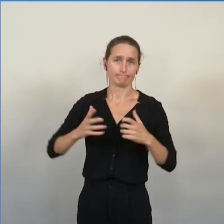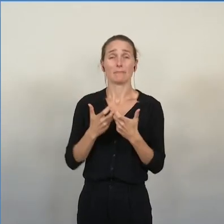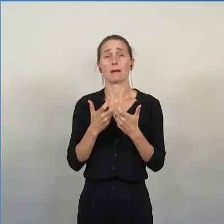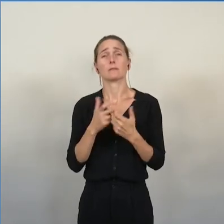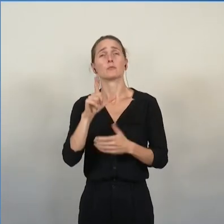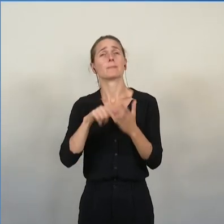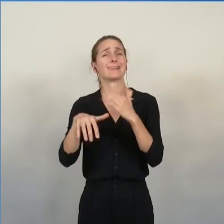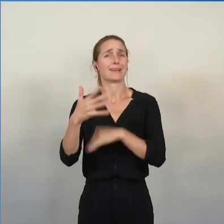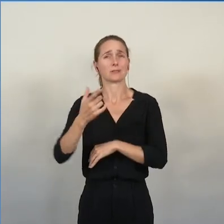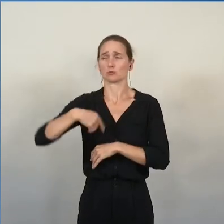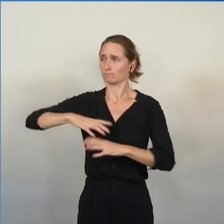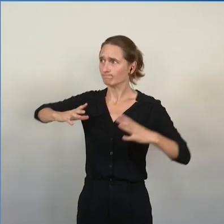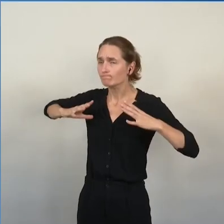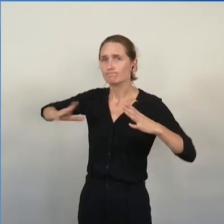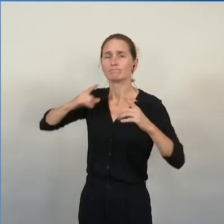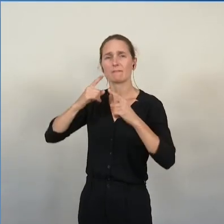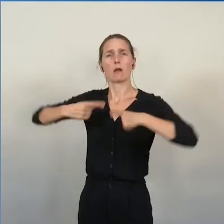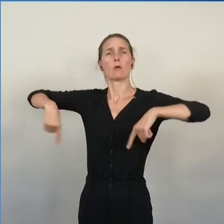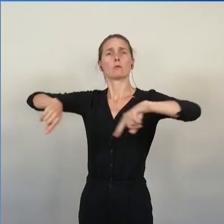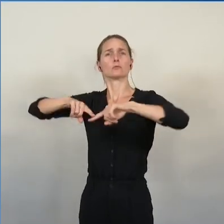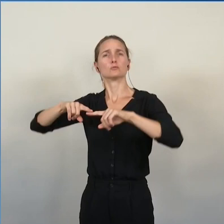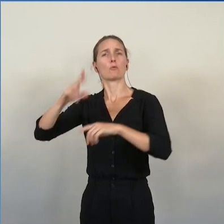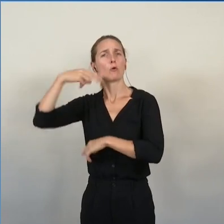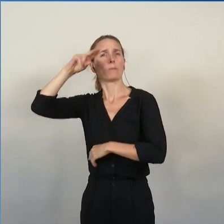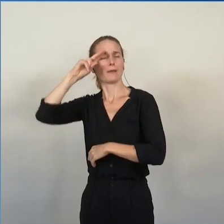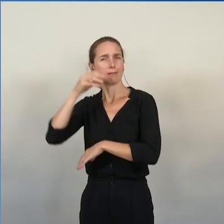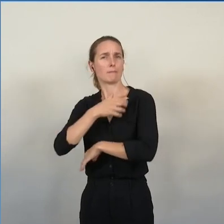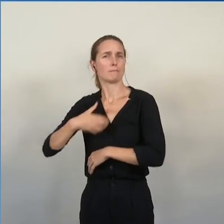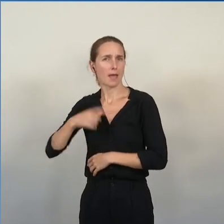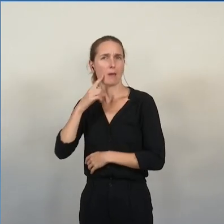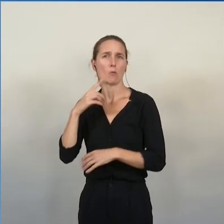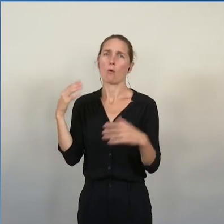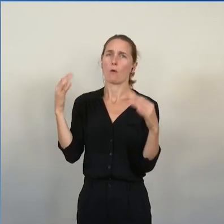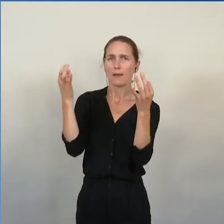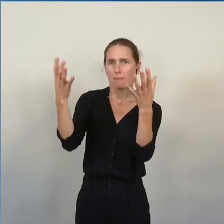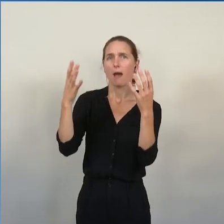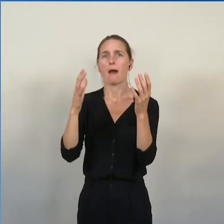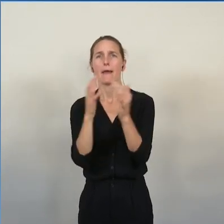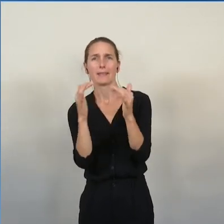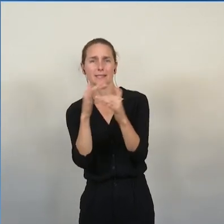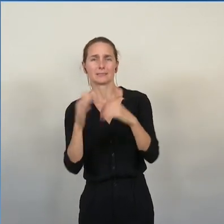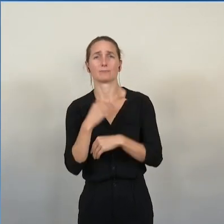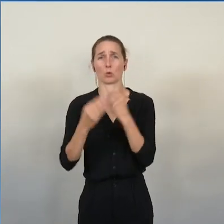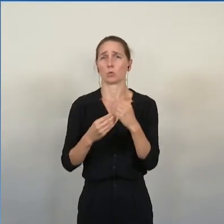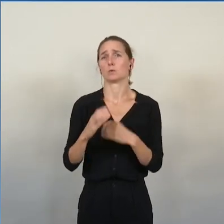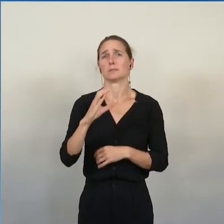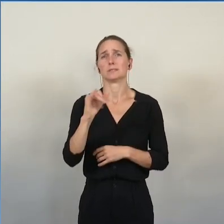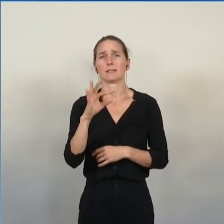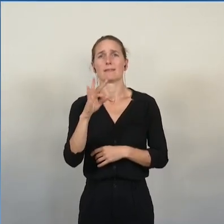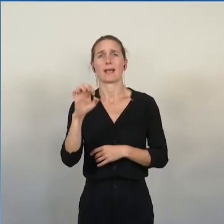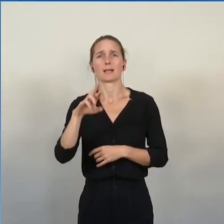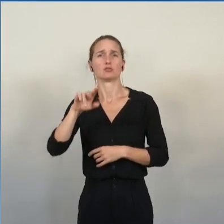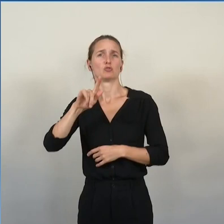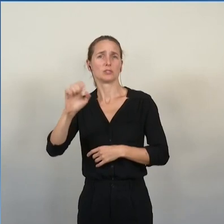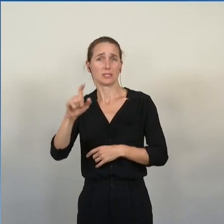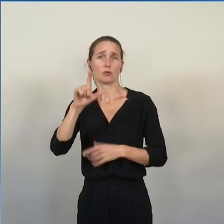convention européenne des mers pour le climat et l'énergie labellisation cerg en 2017 la labellisation site Energy